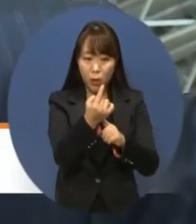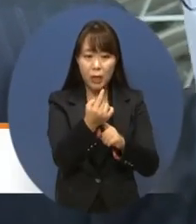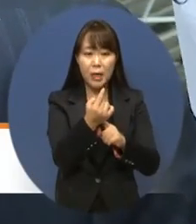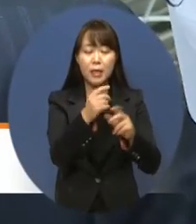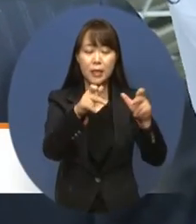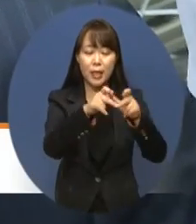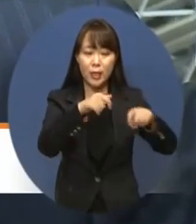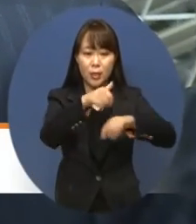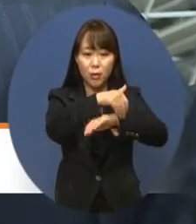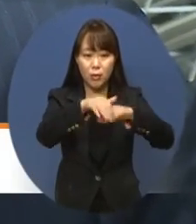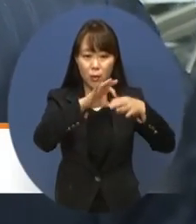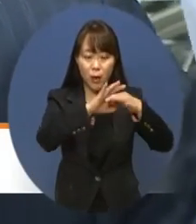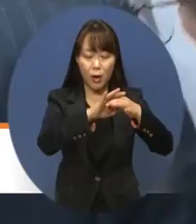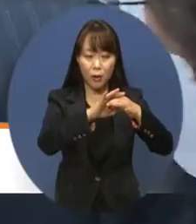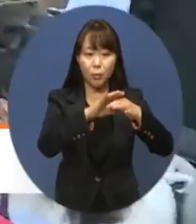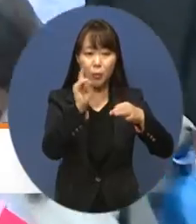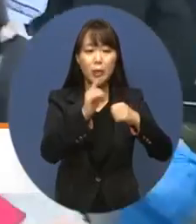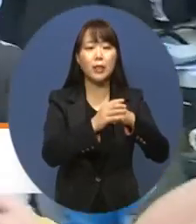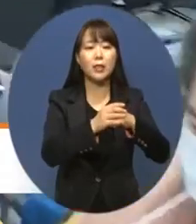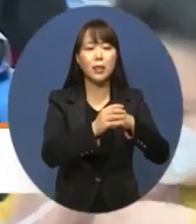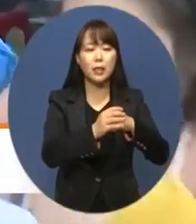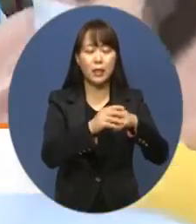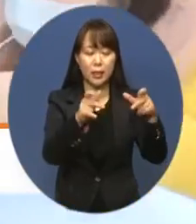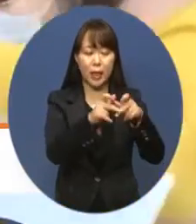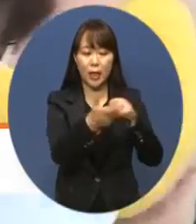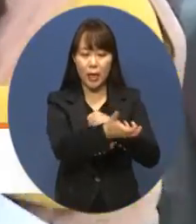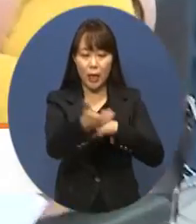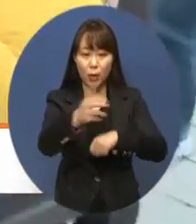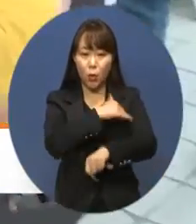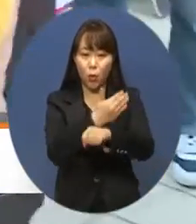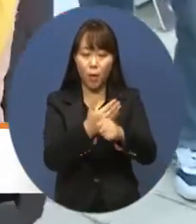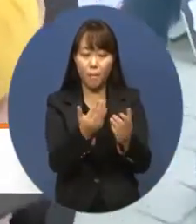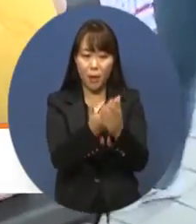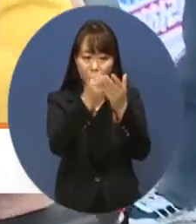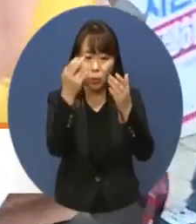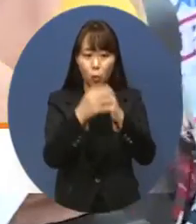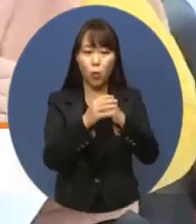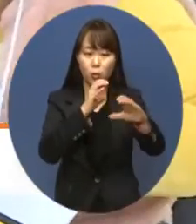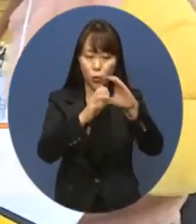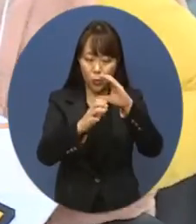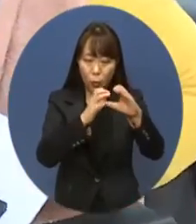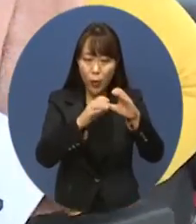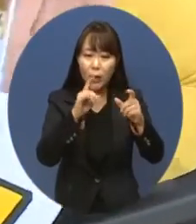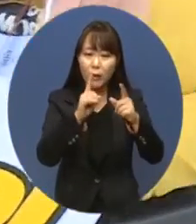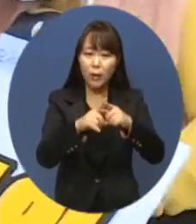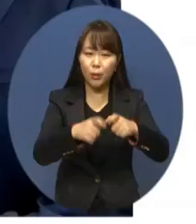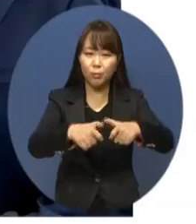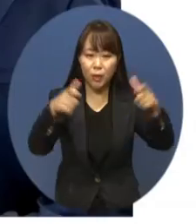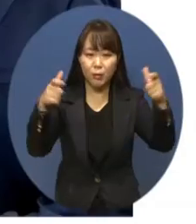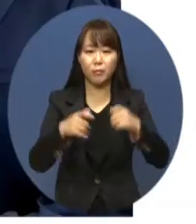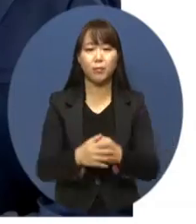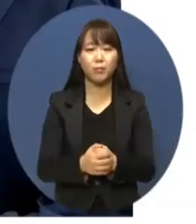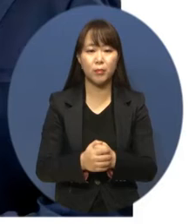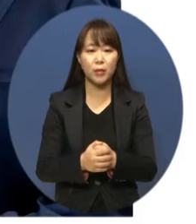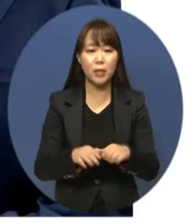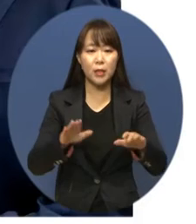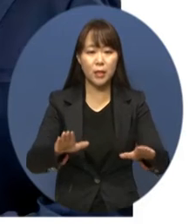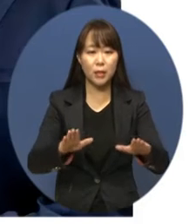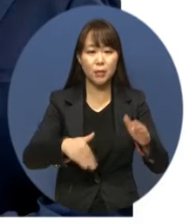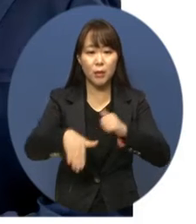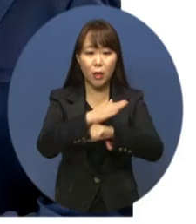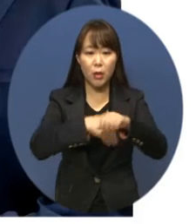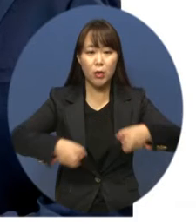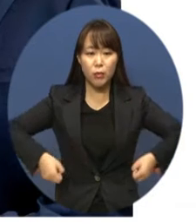장애인 정책 공약 은 크게 장애인 이동권 향상과 소통창구 확대도 나뉩니다 우선 현행 보도를